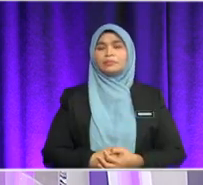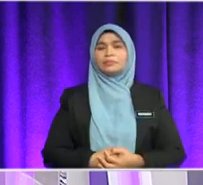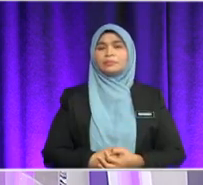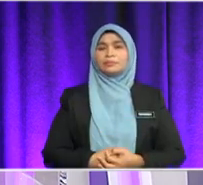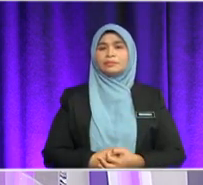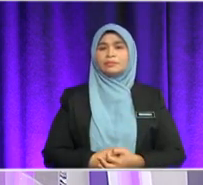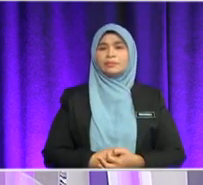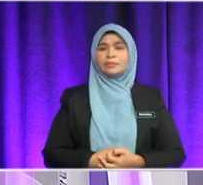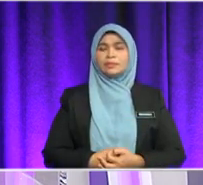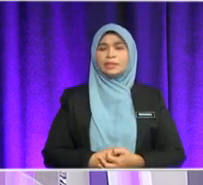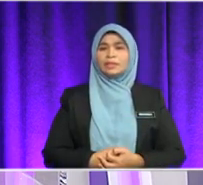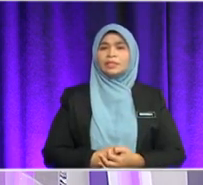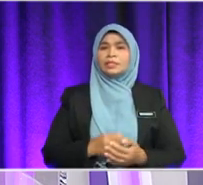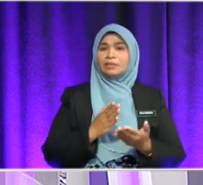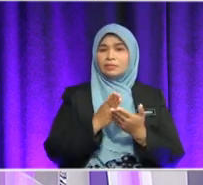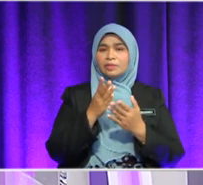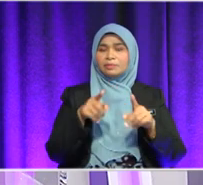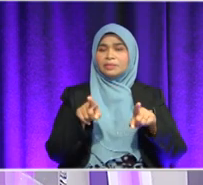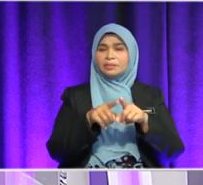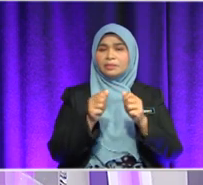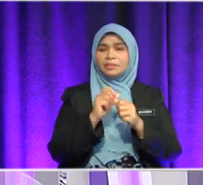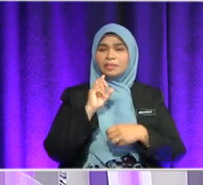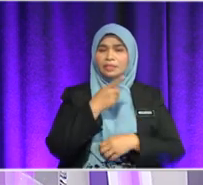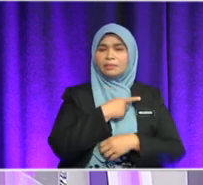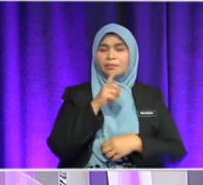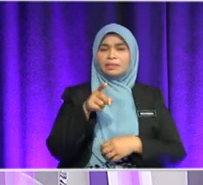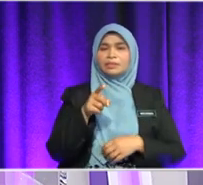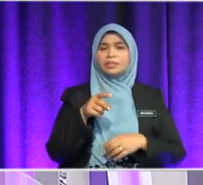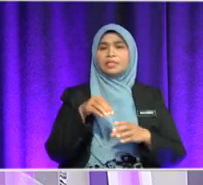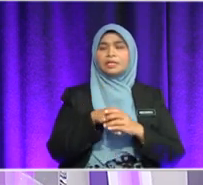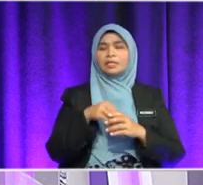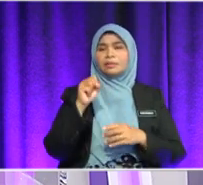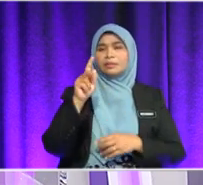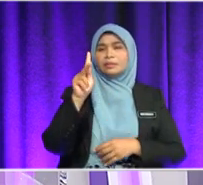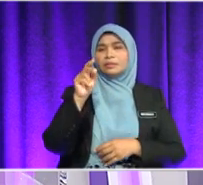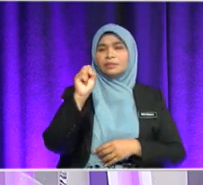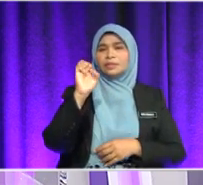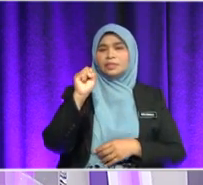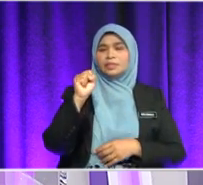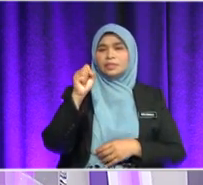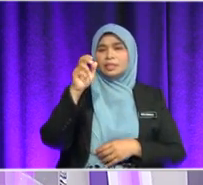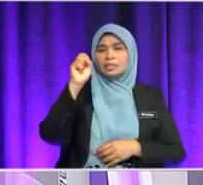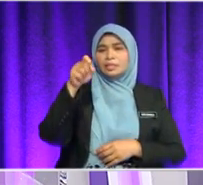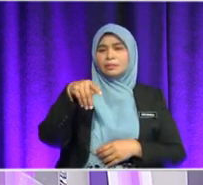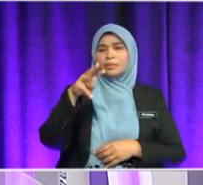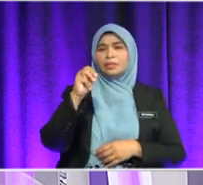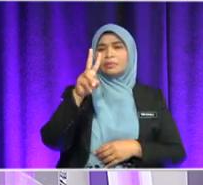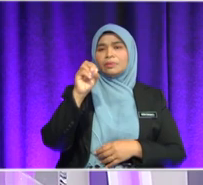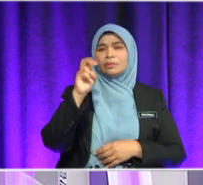oke Jangan kemana-mana teruskan bersama dengan kami pastinya dalam sukses SPM 2022